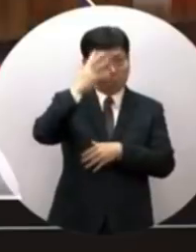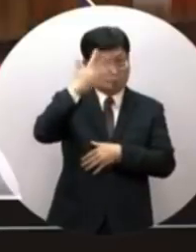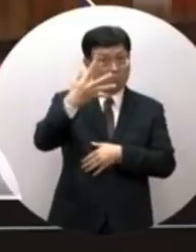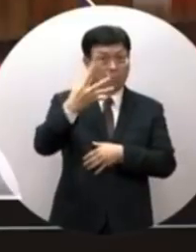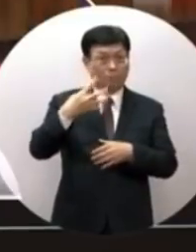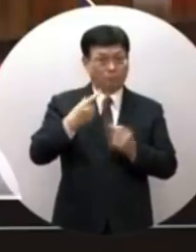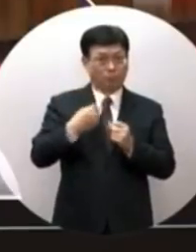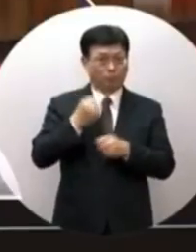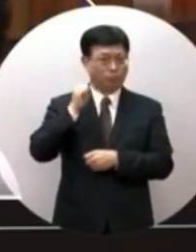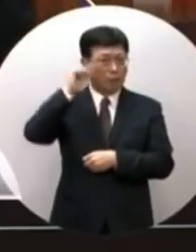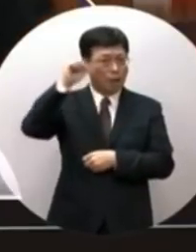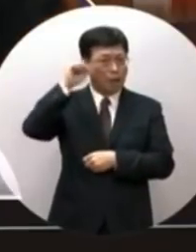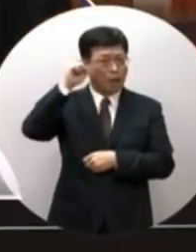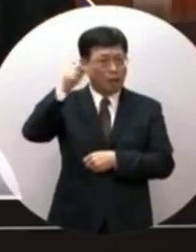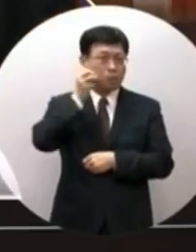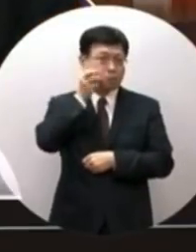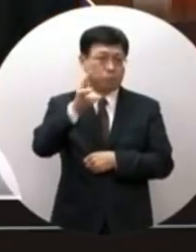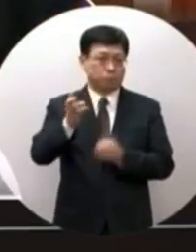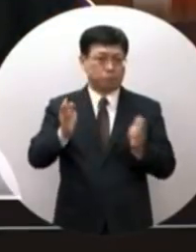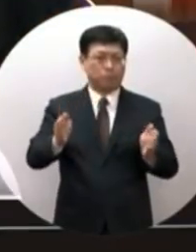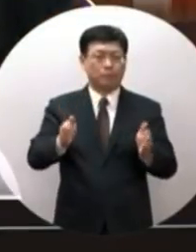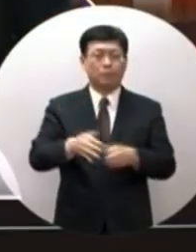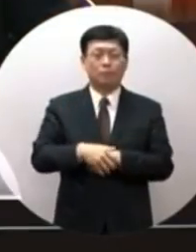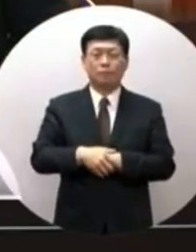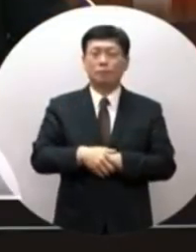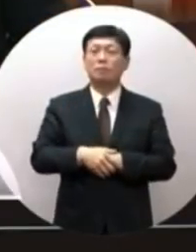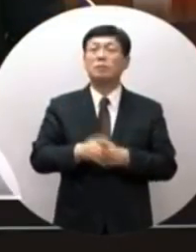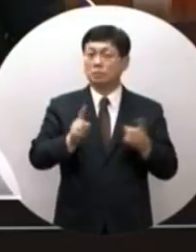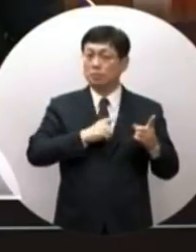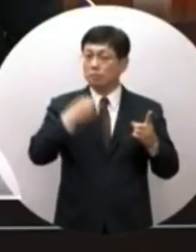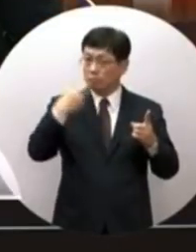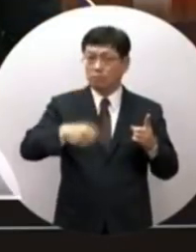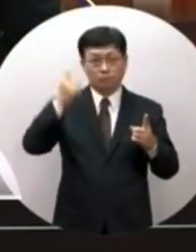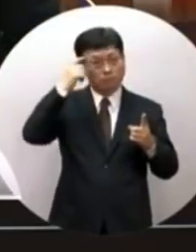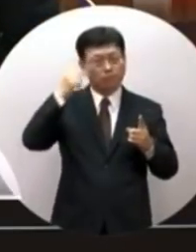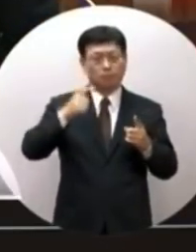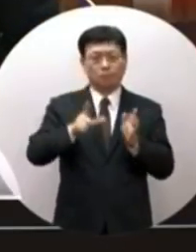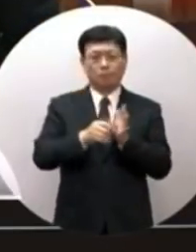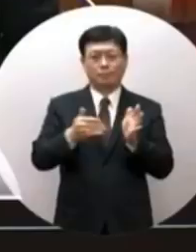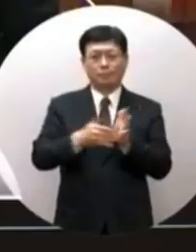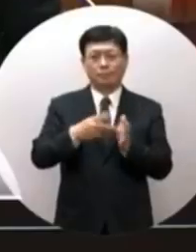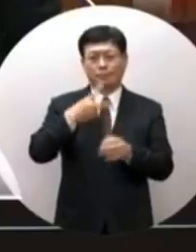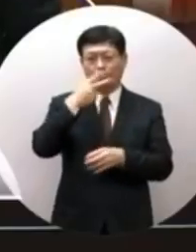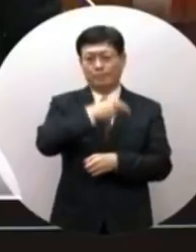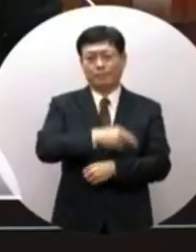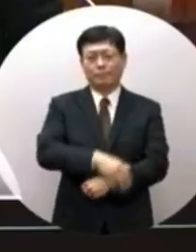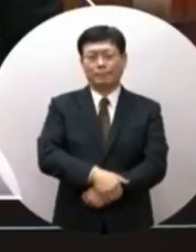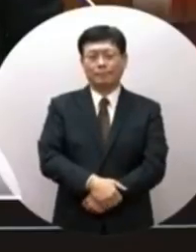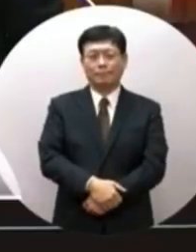夜，抗争了三个月，你们也好好深思决定。